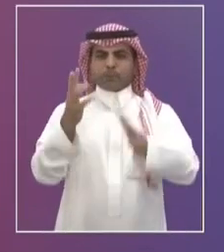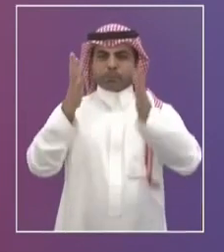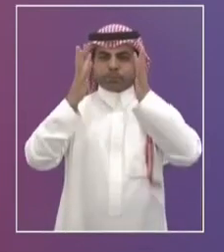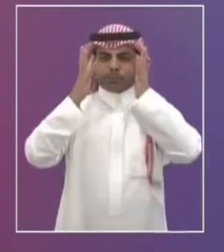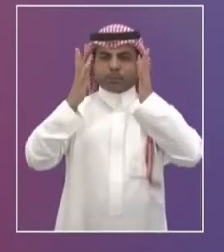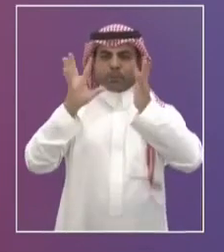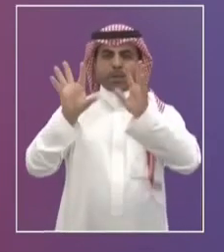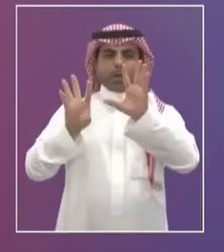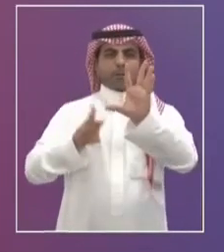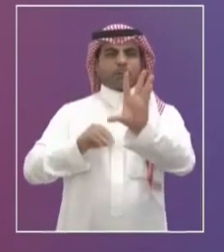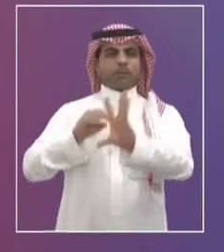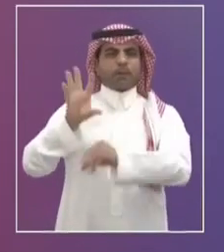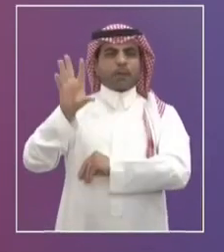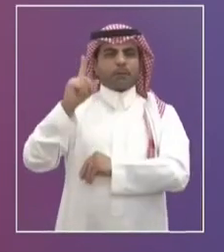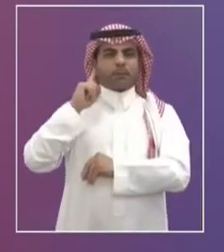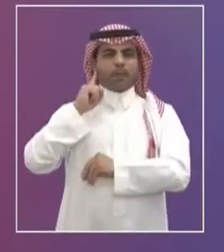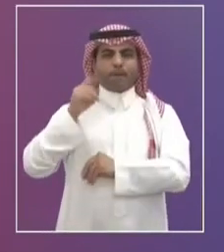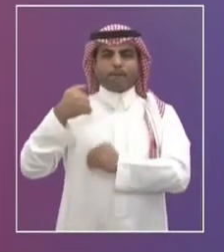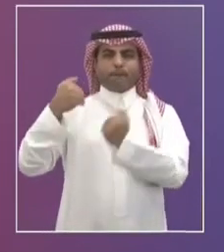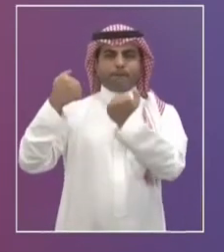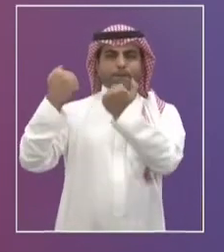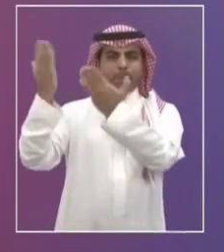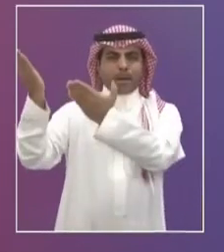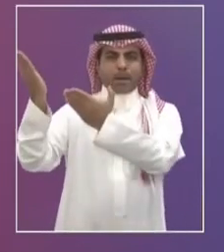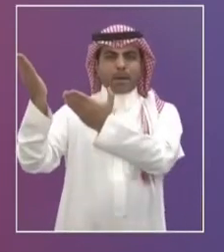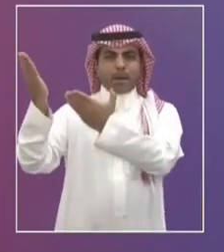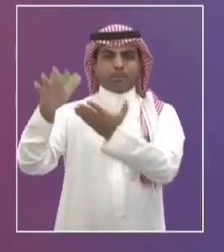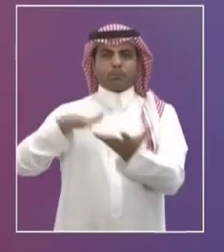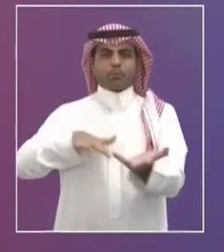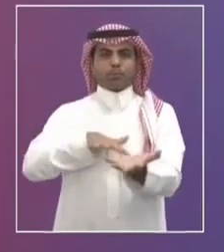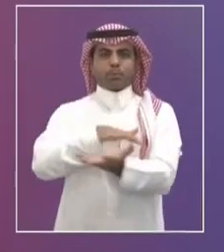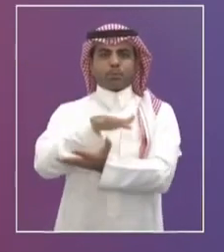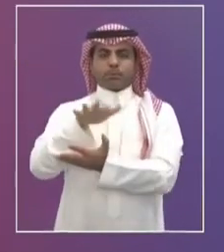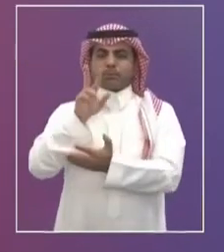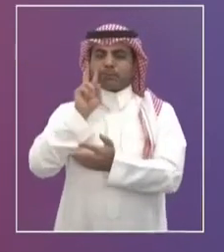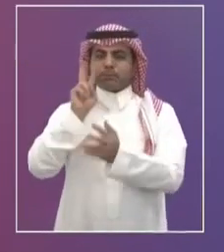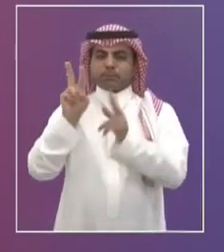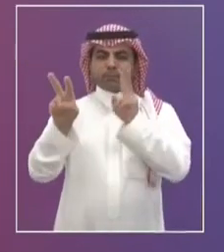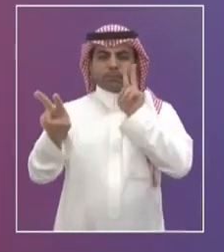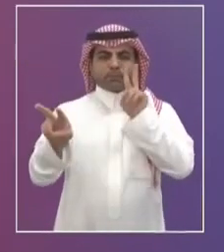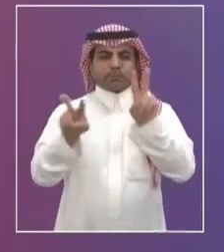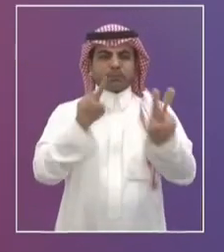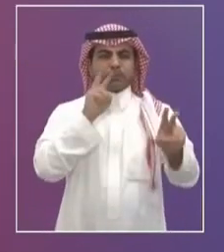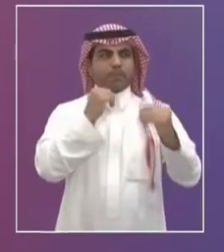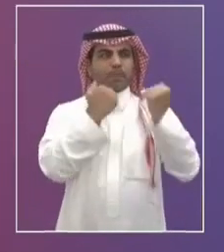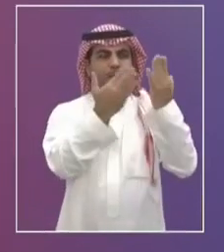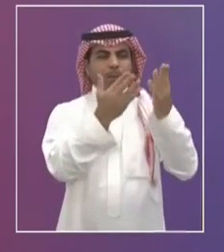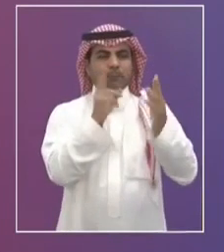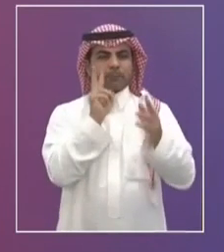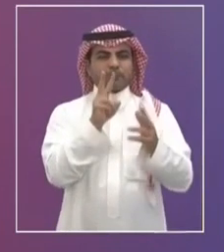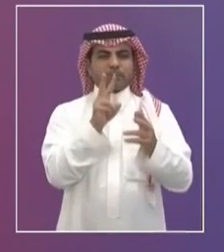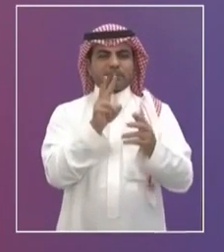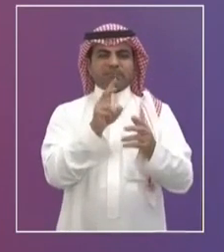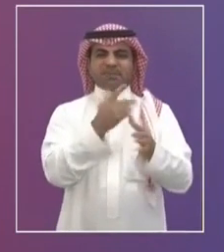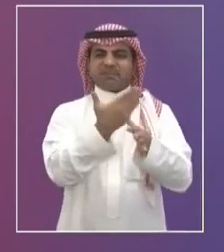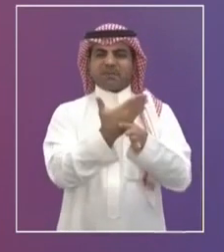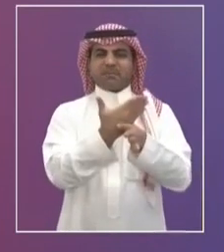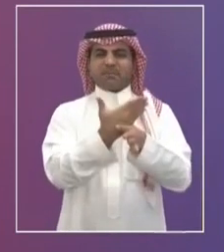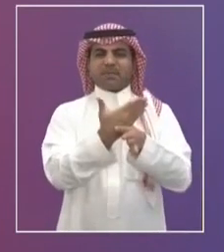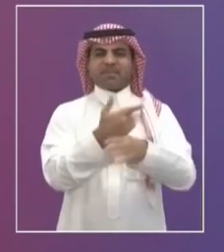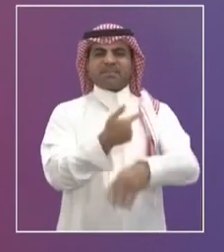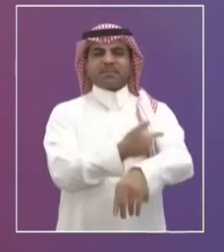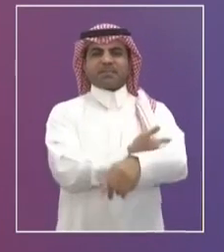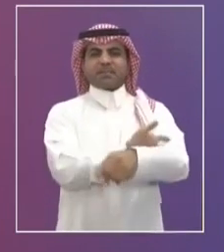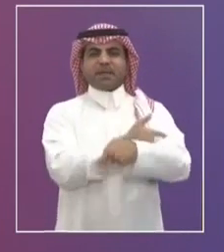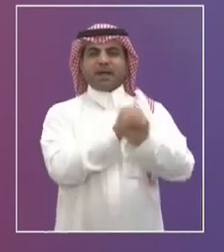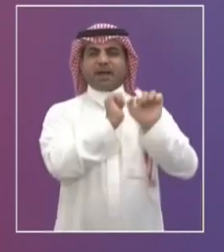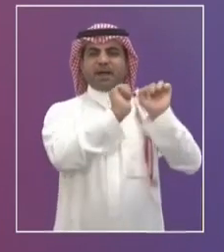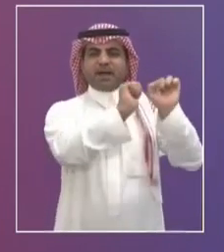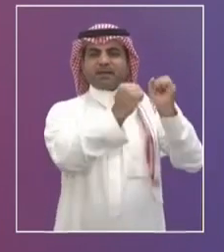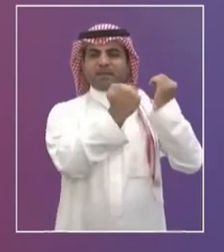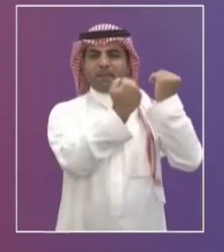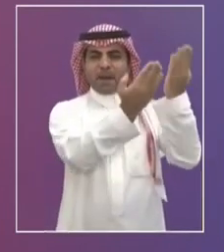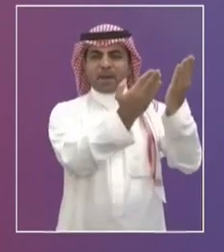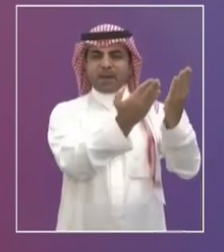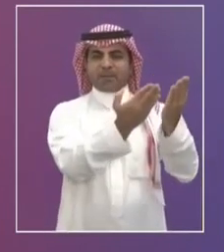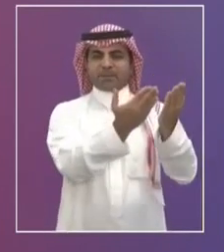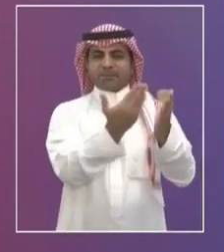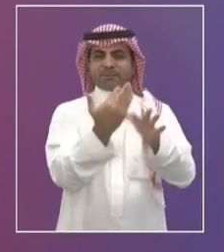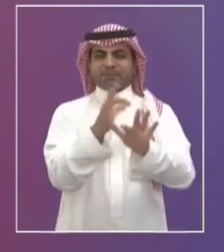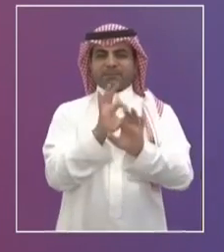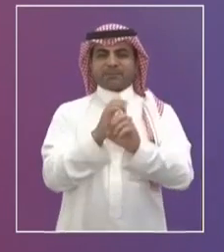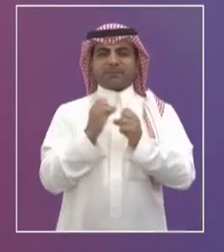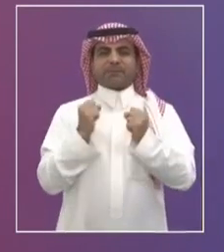وقصص حدثت في دول أخرى، عندما عجز النظام الصحي عن